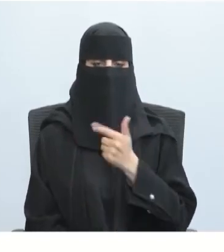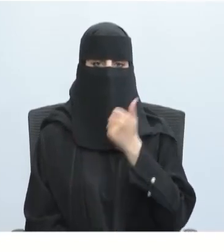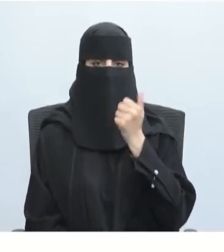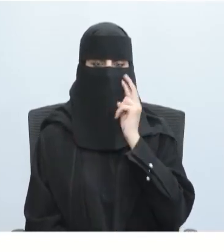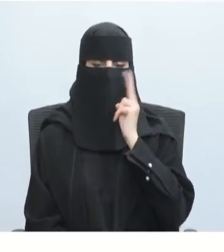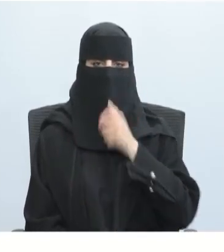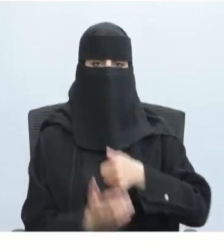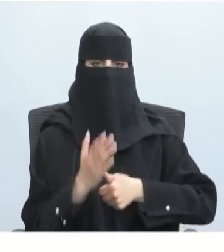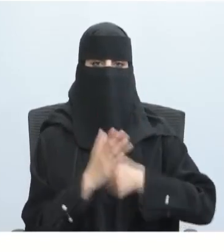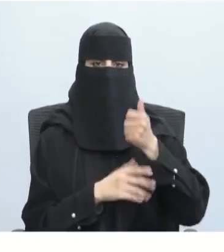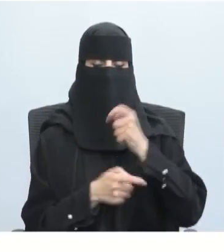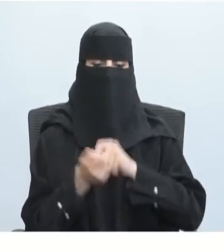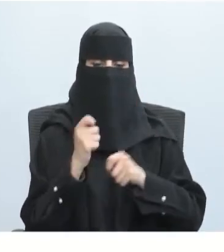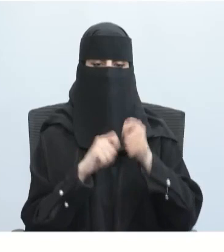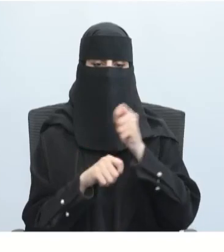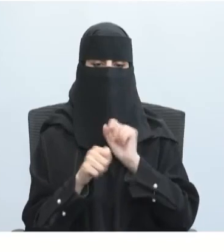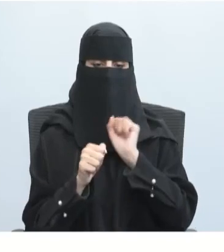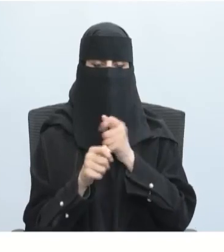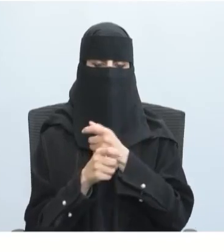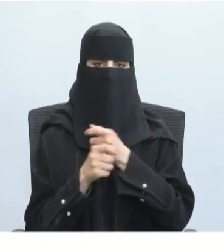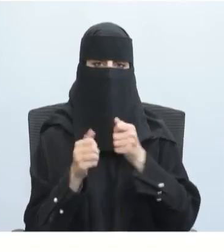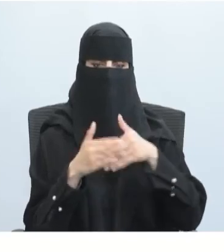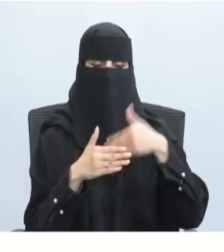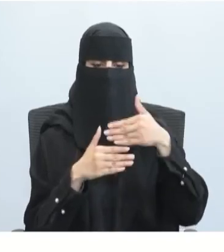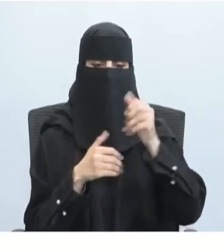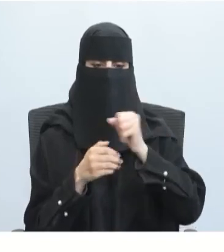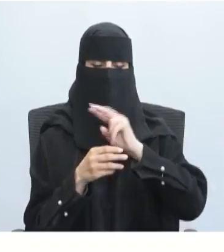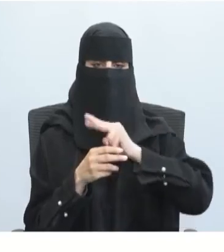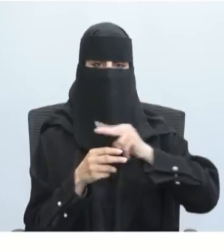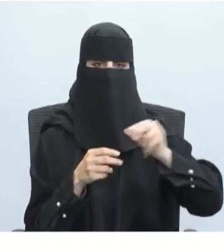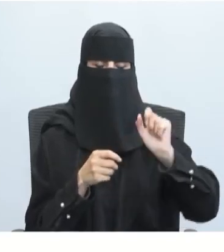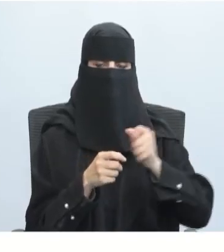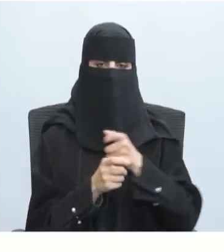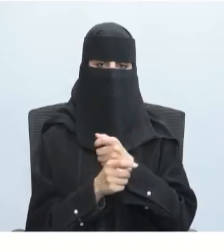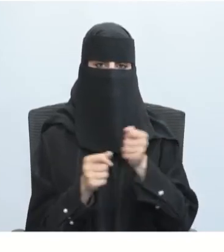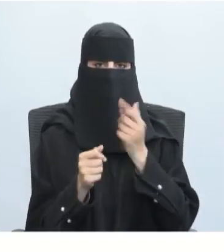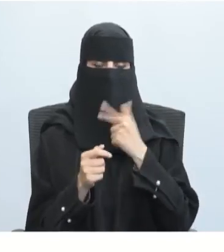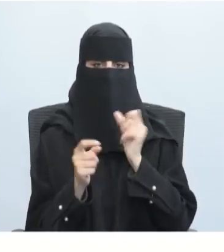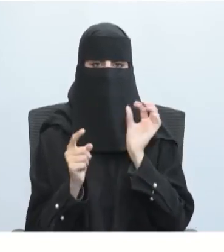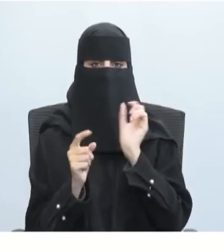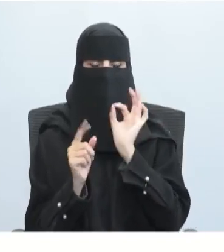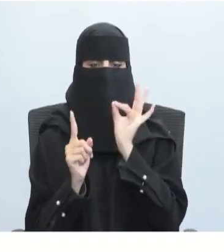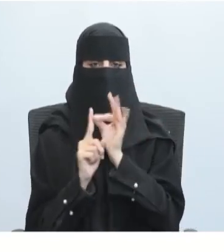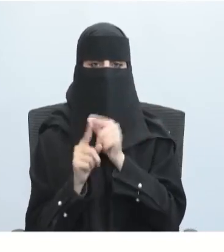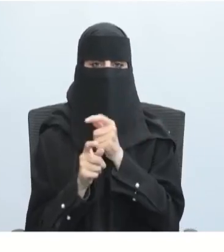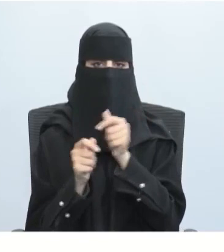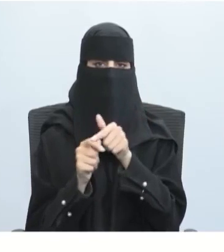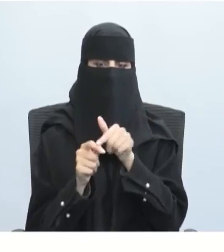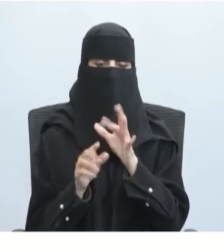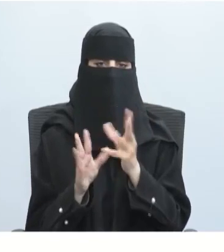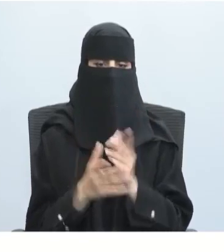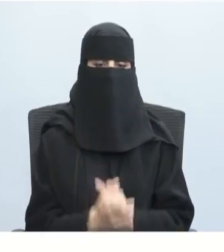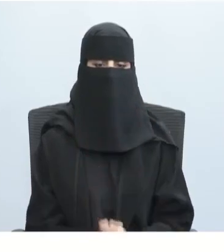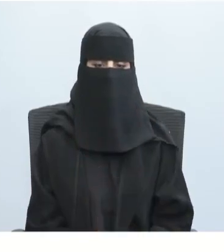من الافضل استخدام القيمه المستقبليه لسلسله مبالغ لتحديد قيمه ماذا ذكرنا ان